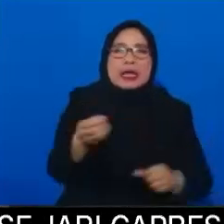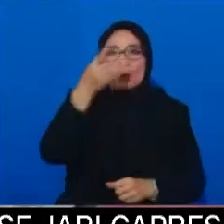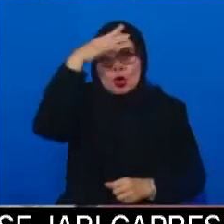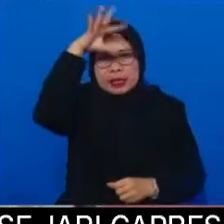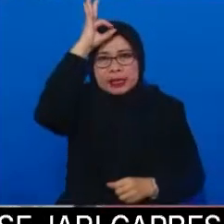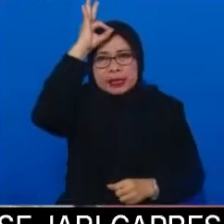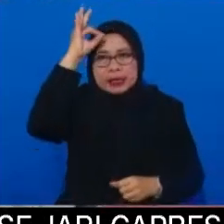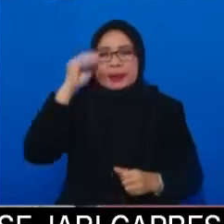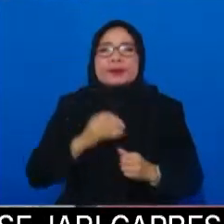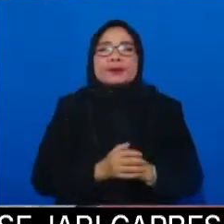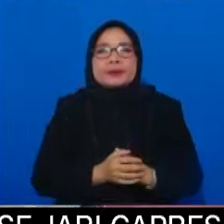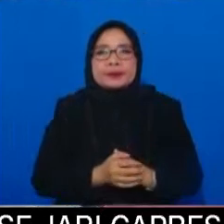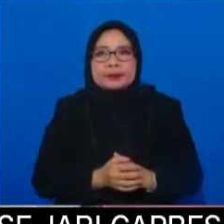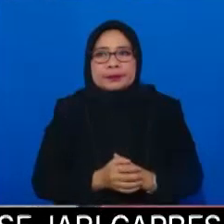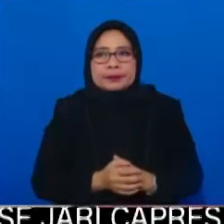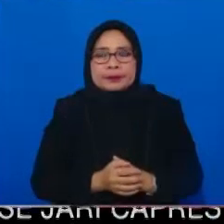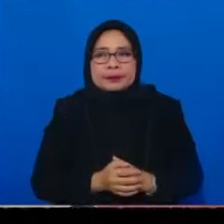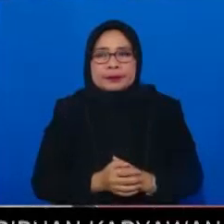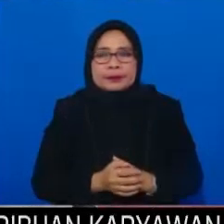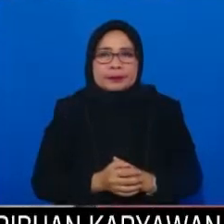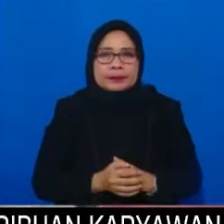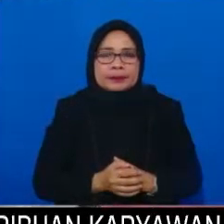untuk dilakukan penanganan lebih lanjut.